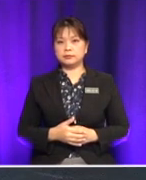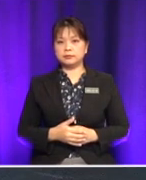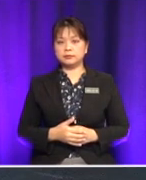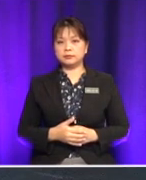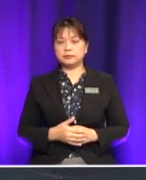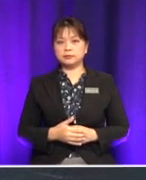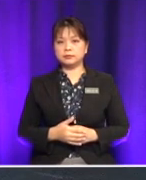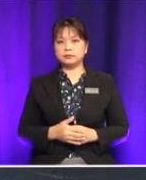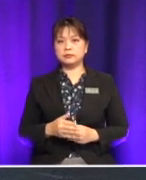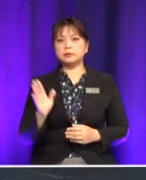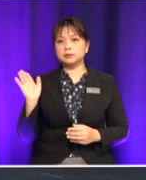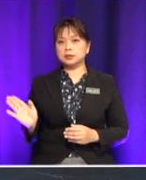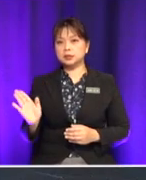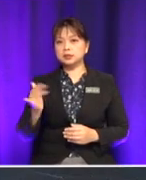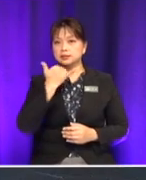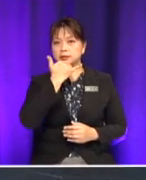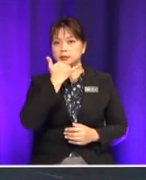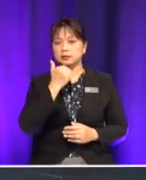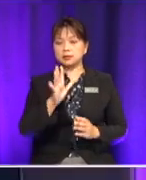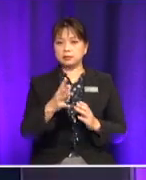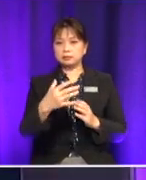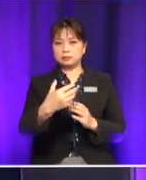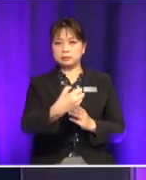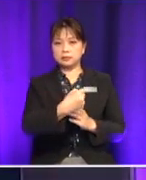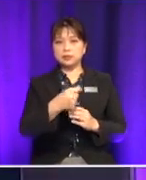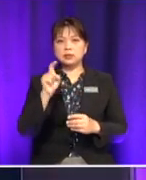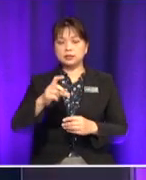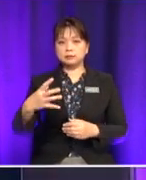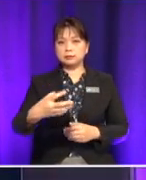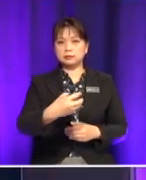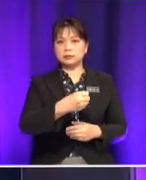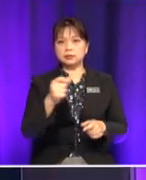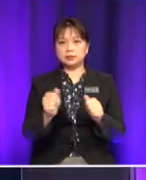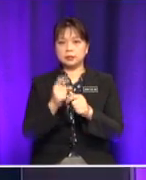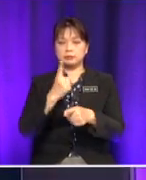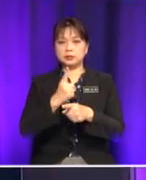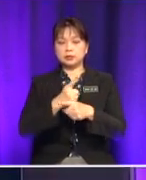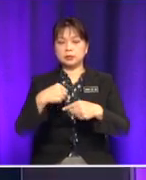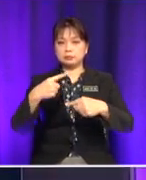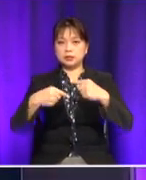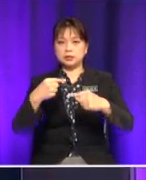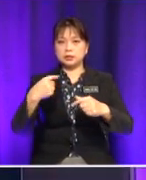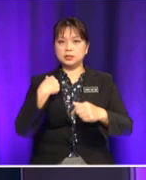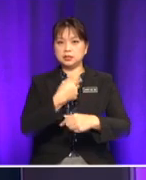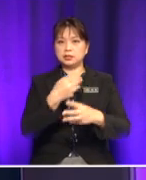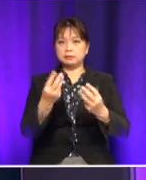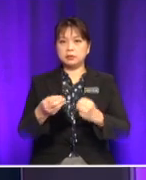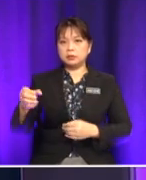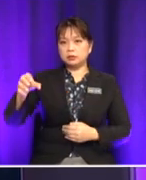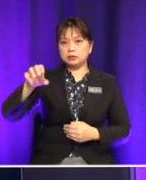macam nih tujuannya supaya bila kita tuang tuang bahan kimia